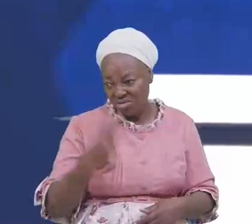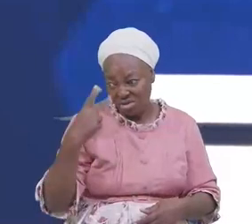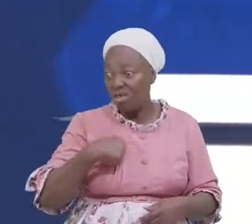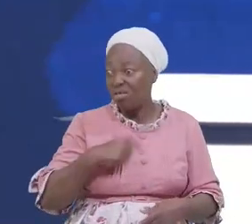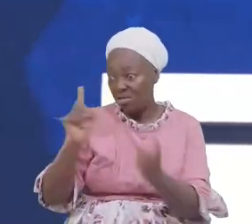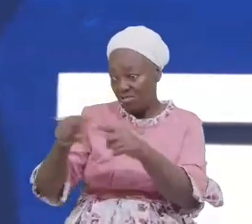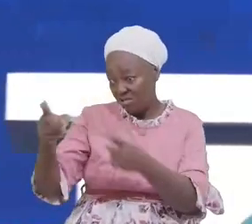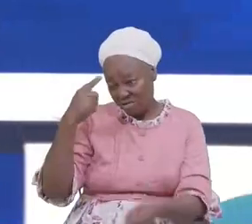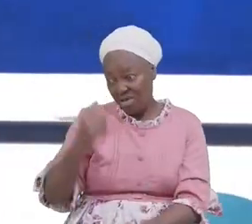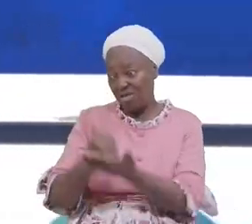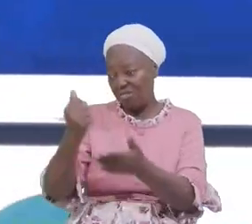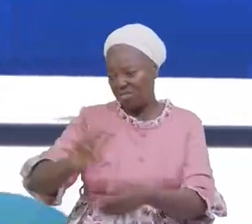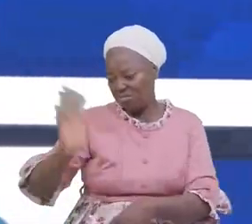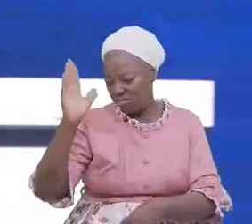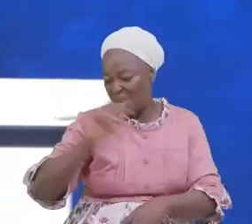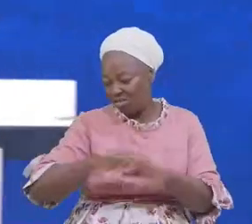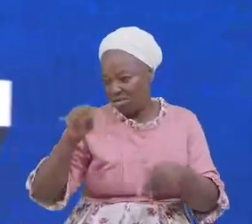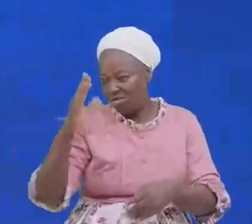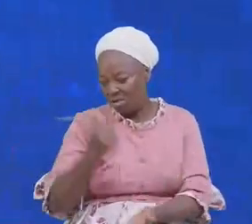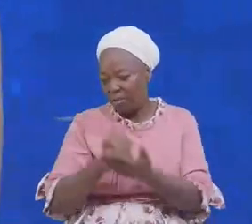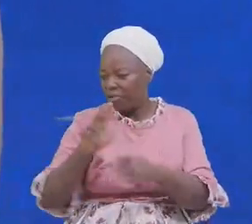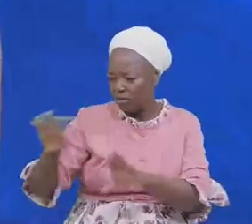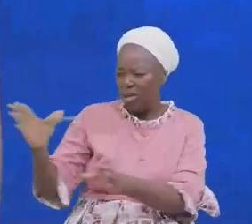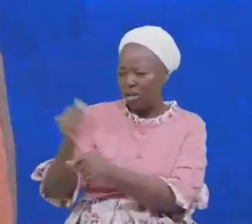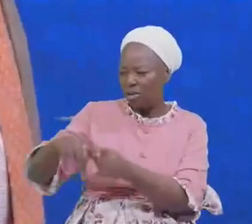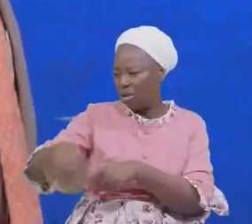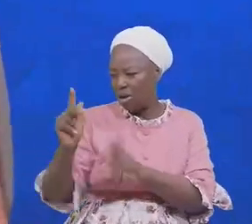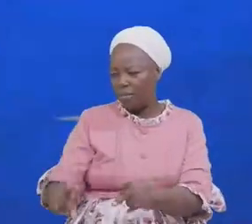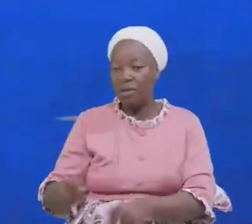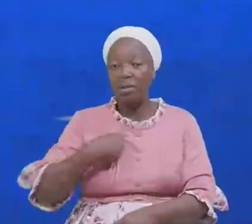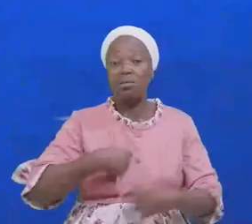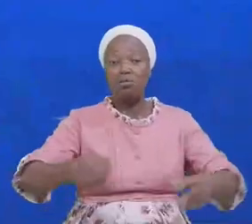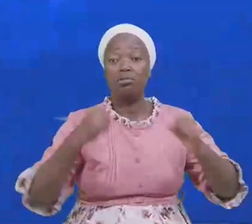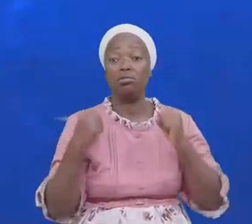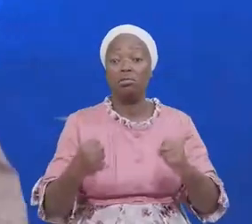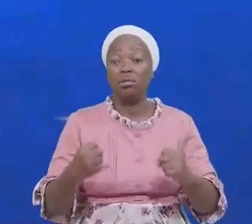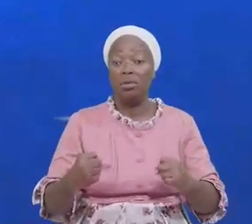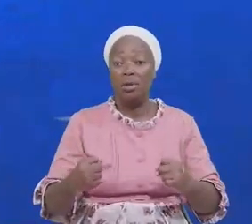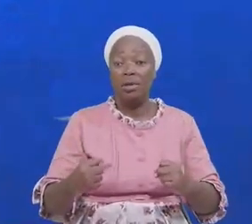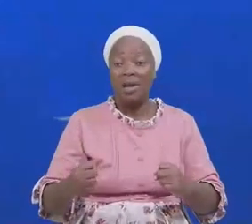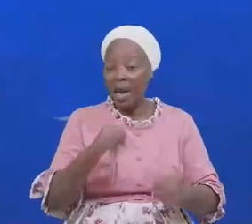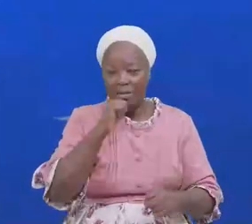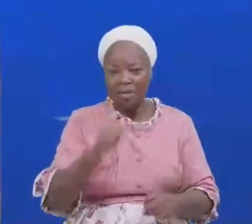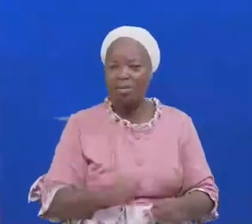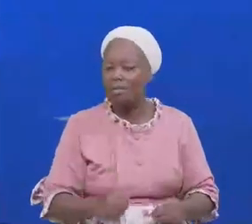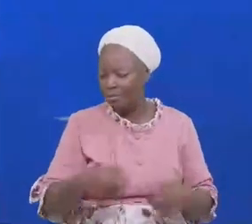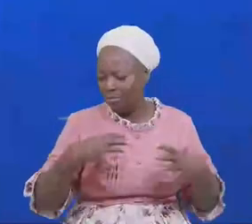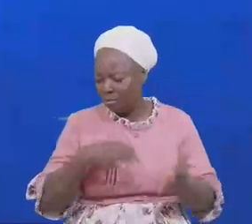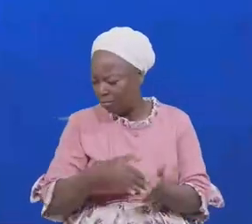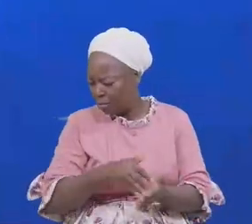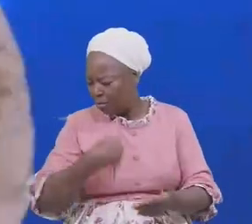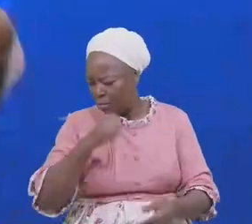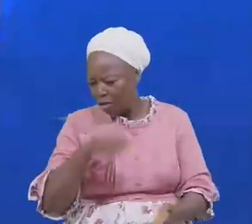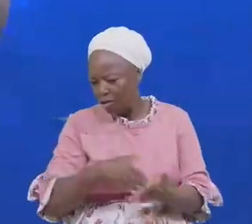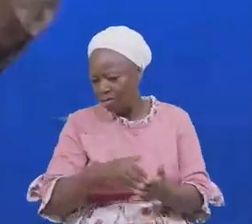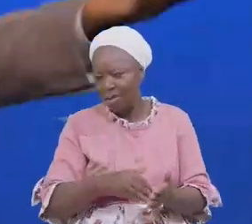J'ai la puissance de guérison, amène ça ailleurs. Je suis fort, je ne suis pas faible. Et il continue à